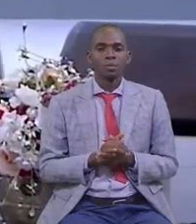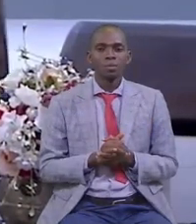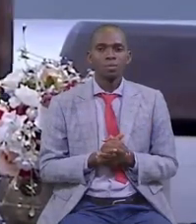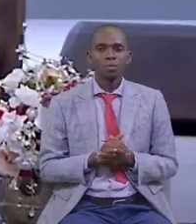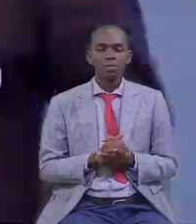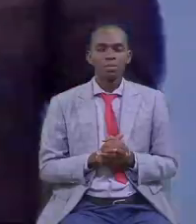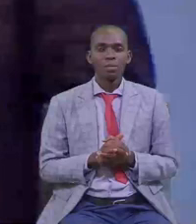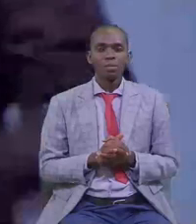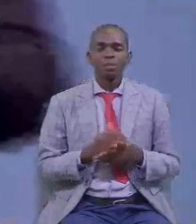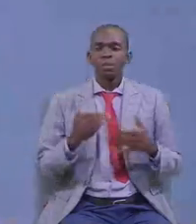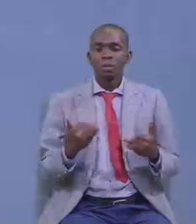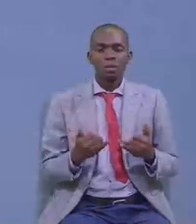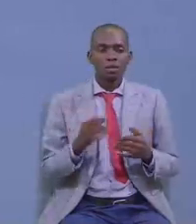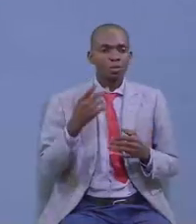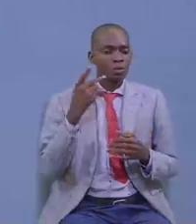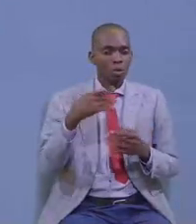Amen, tout ce que tu as appris.